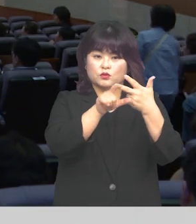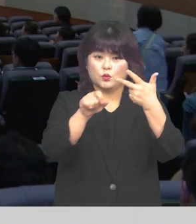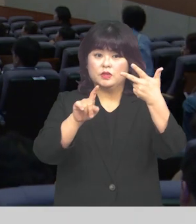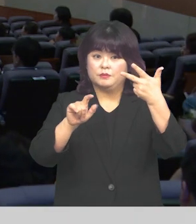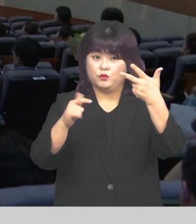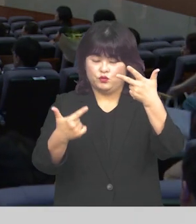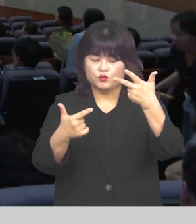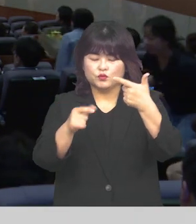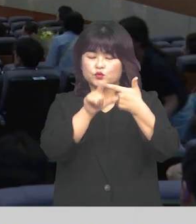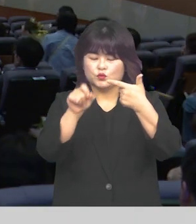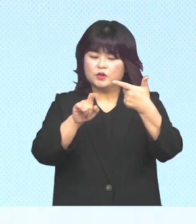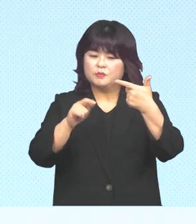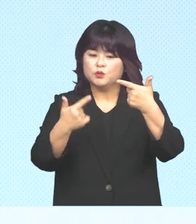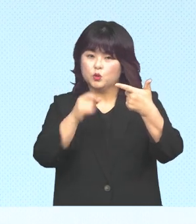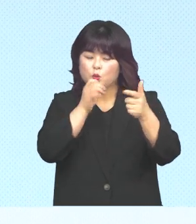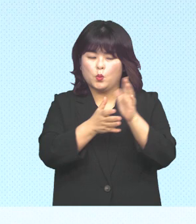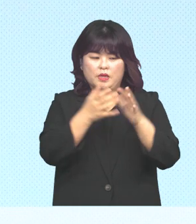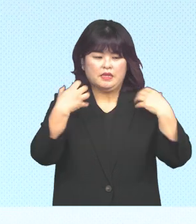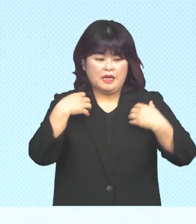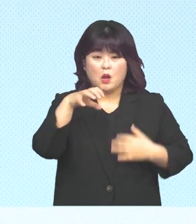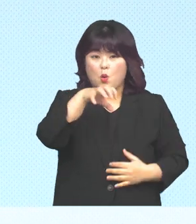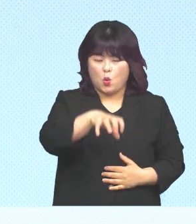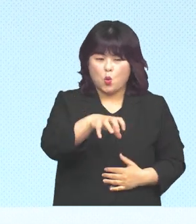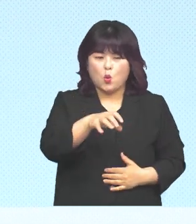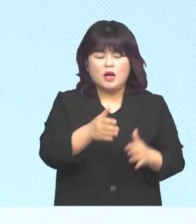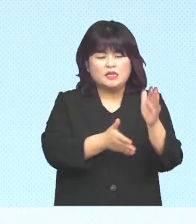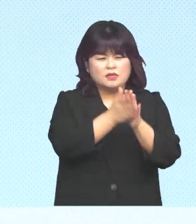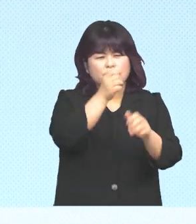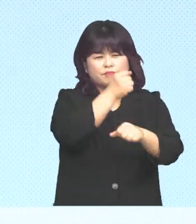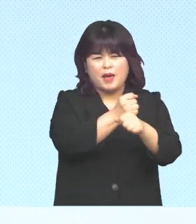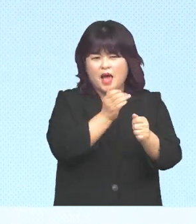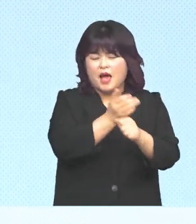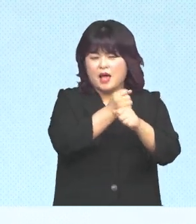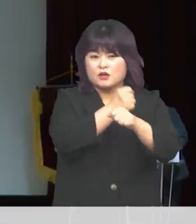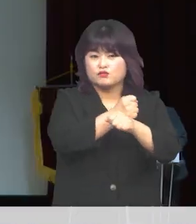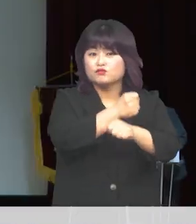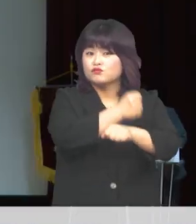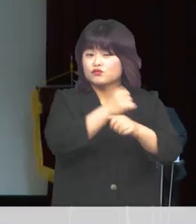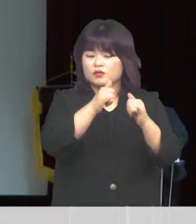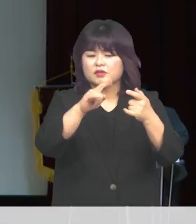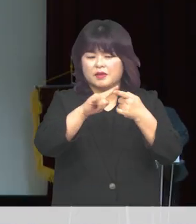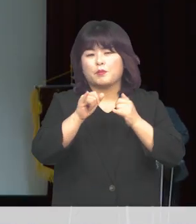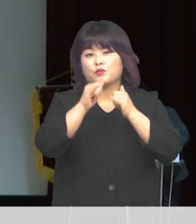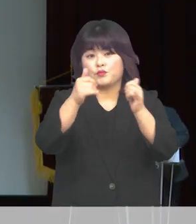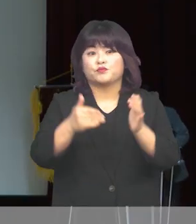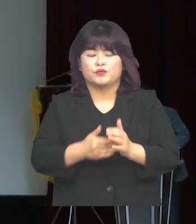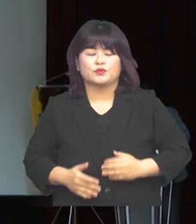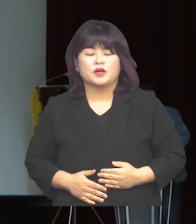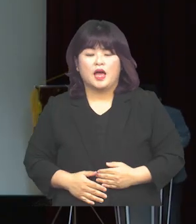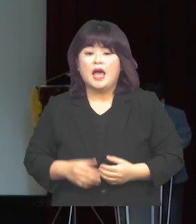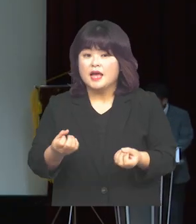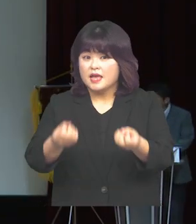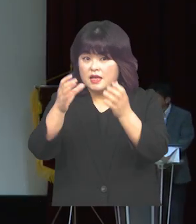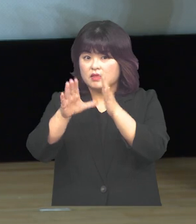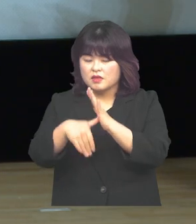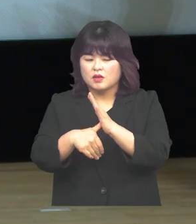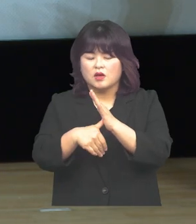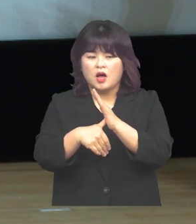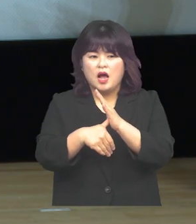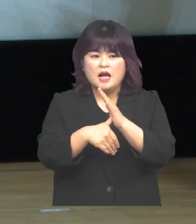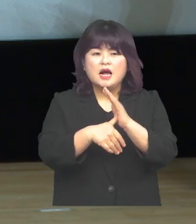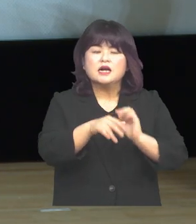용인특례시는 지난 16일 시청 에이스홀에서 시정 발전에 공헌한 시민들에게 표창을 수여했습니다. 이날